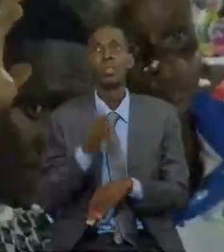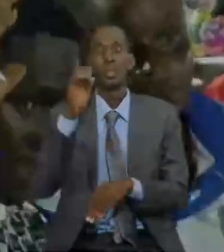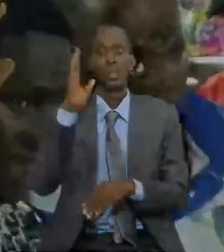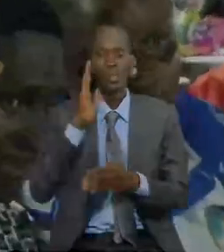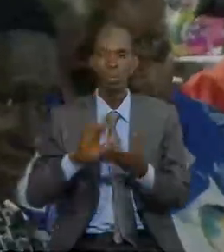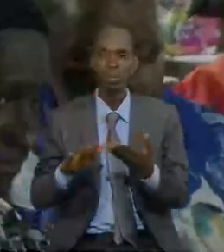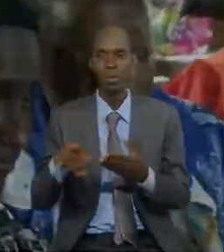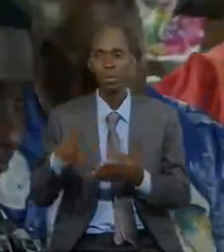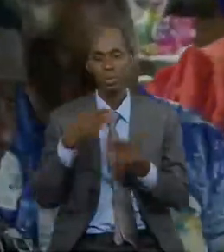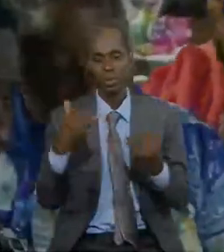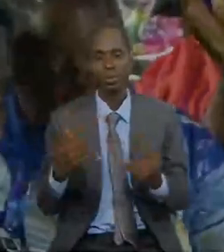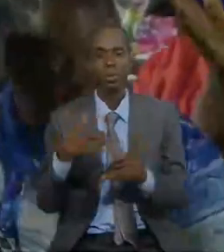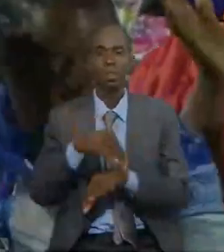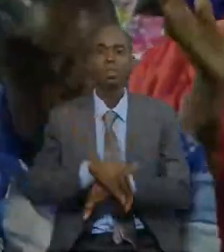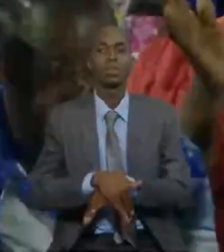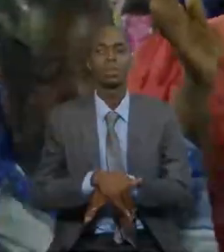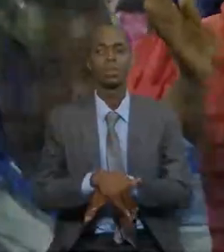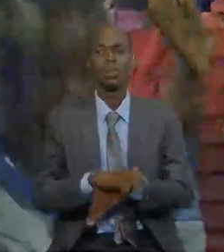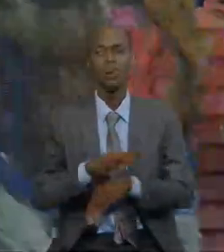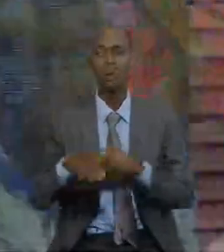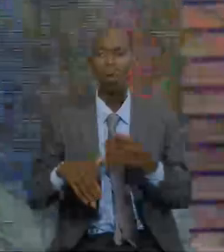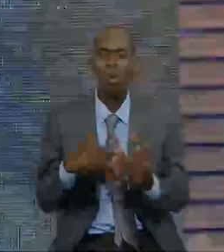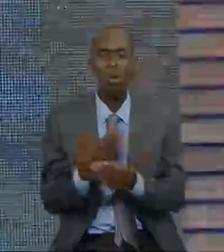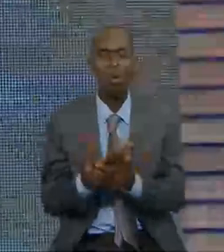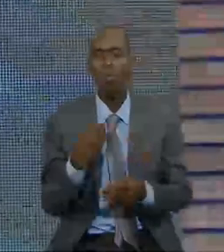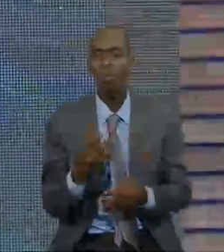il va te pardonner ce soir